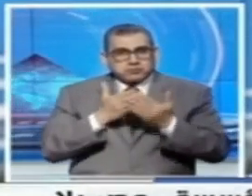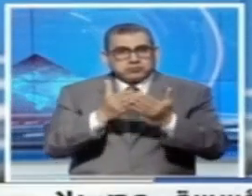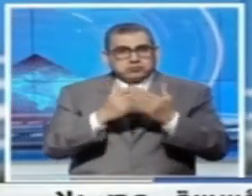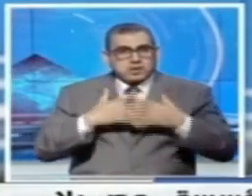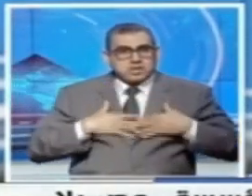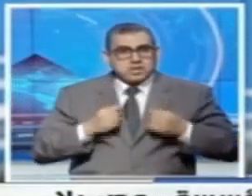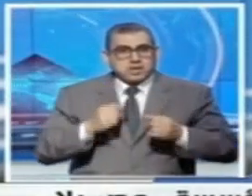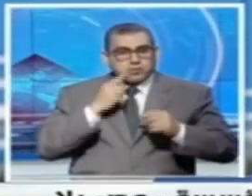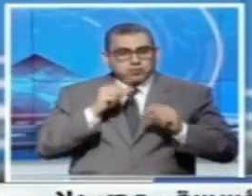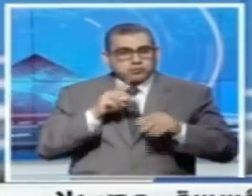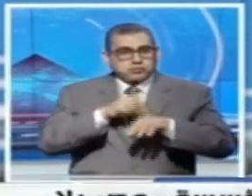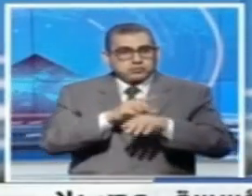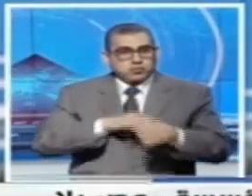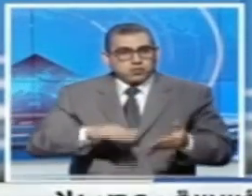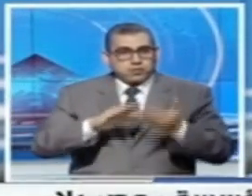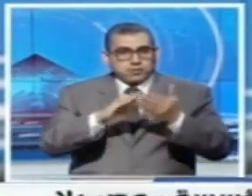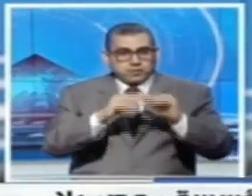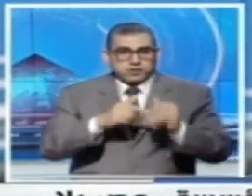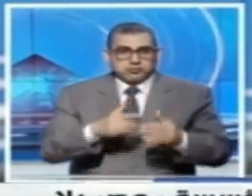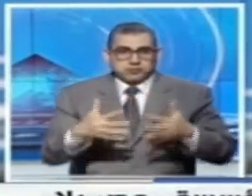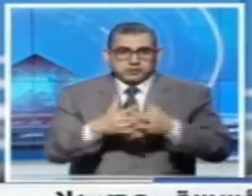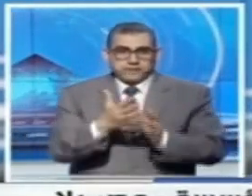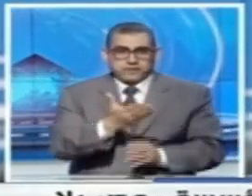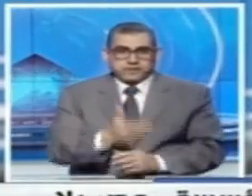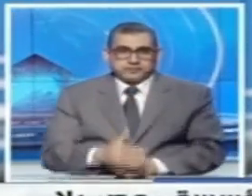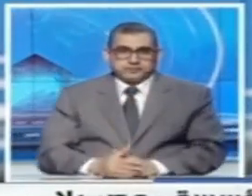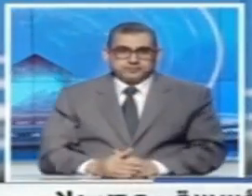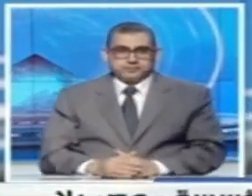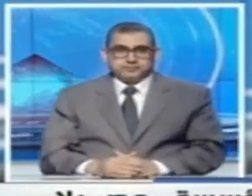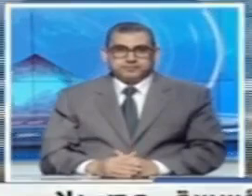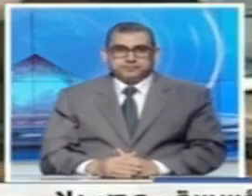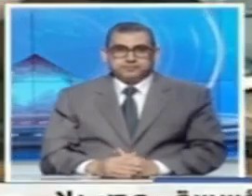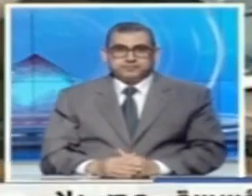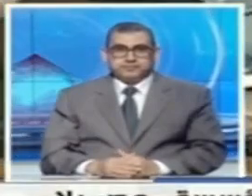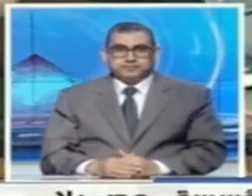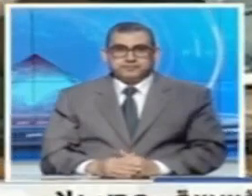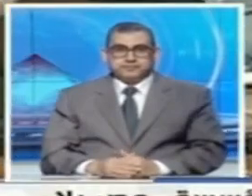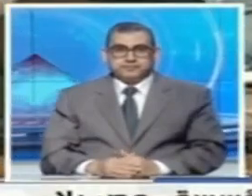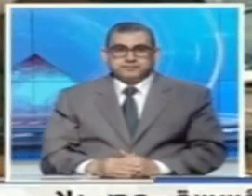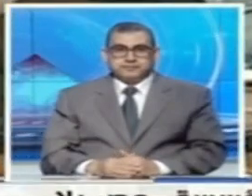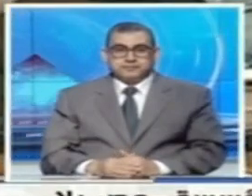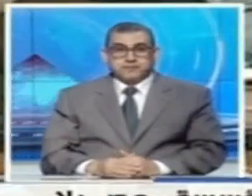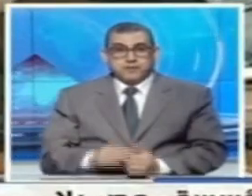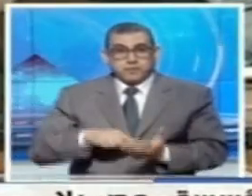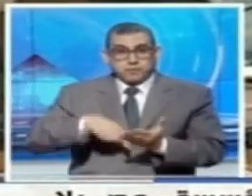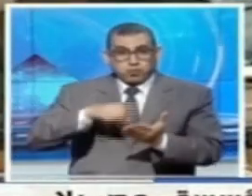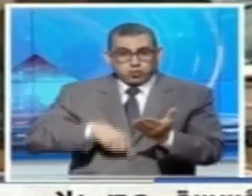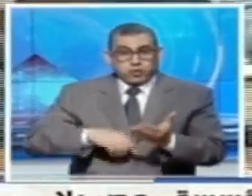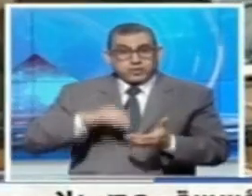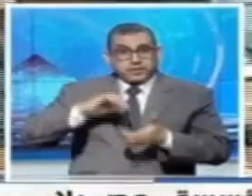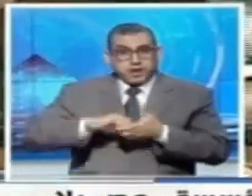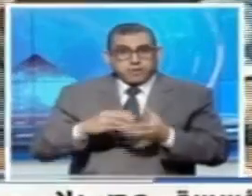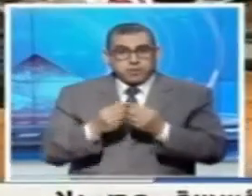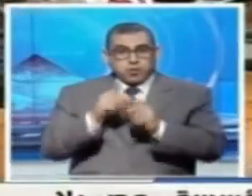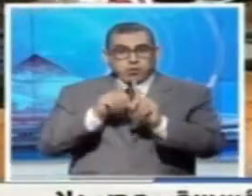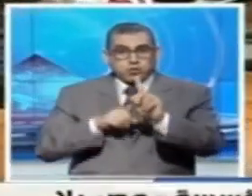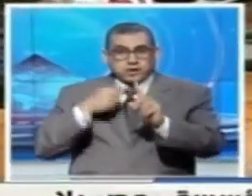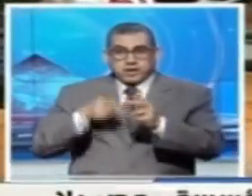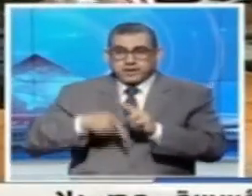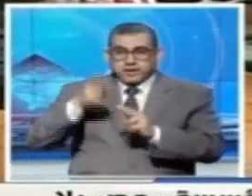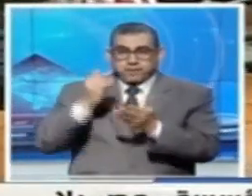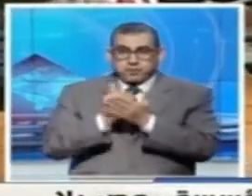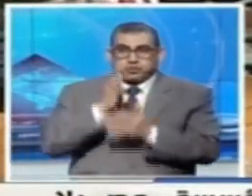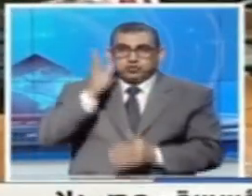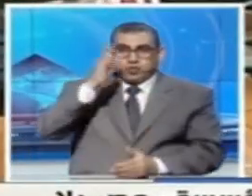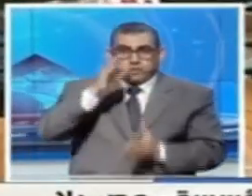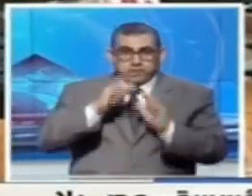صحية وطبية للمواطنين. بروتوكول بروتوكول للتعاون بين وزارة الهجرة وشؤون